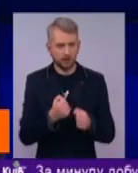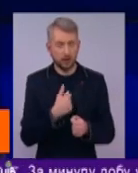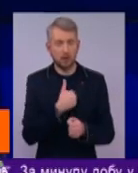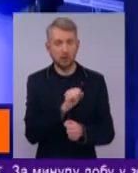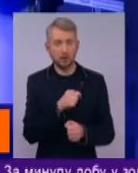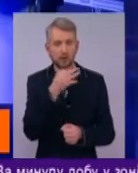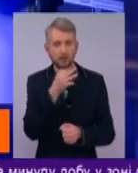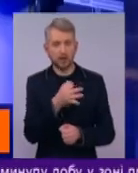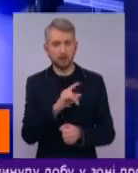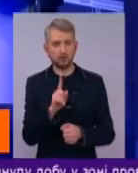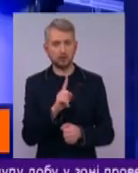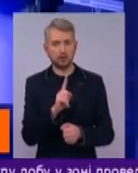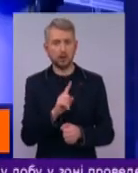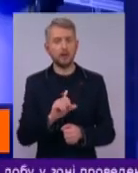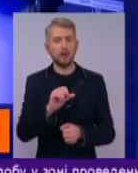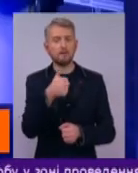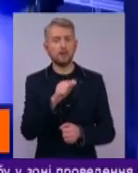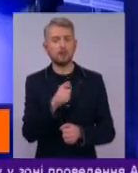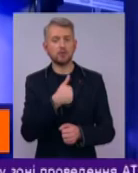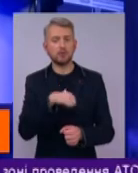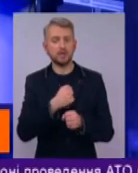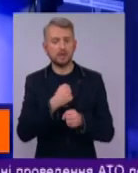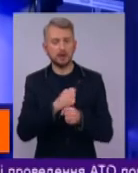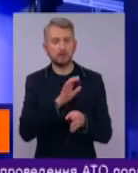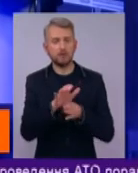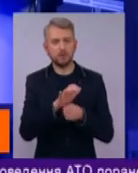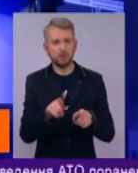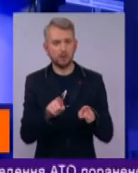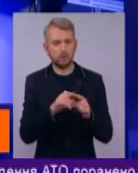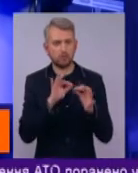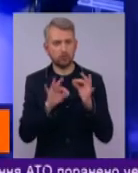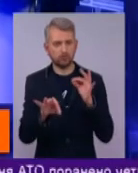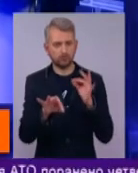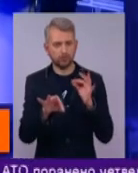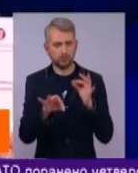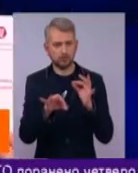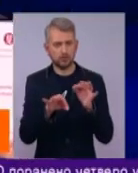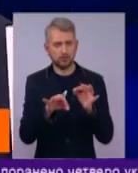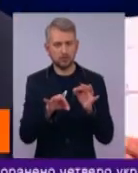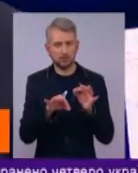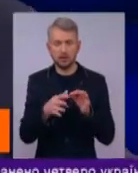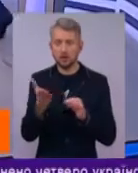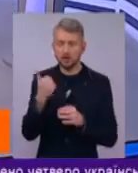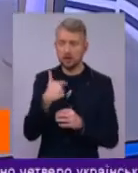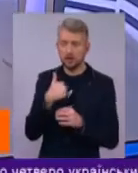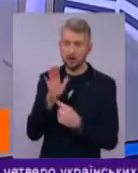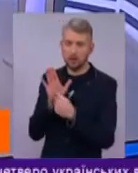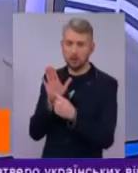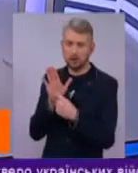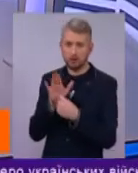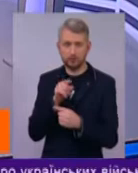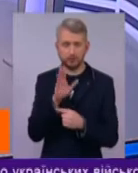вот первое, что мы сделали, выпустили вот такую брошюру. Давайте я покажу, вы будете рассказывать.